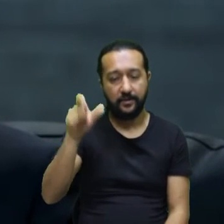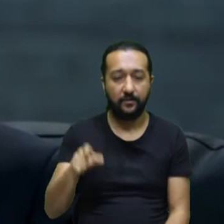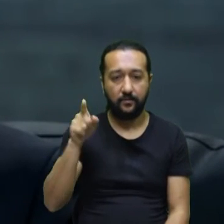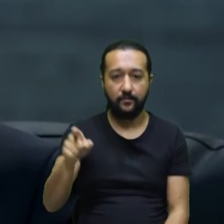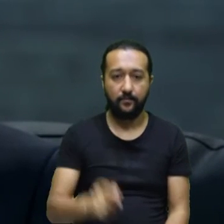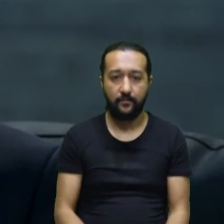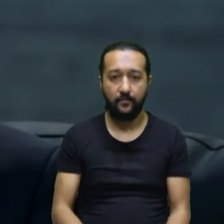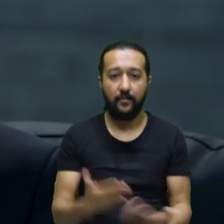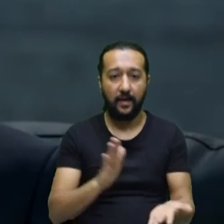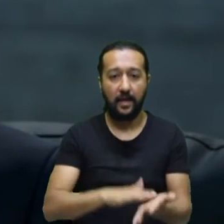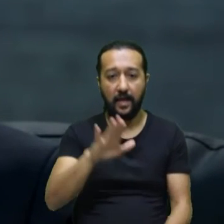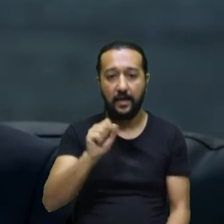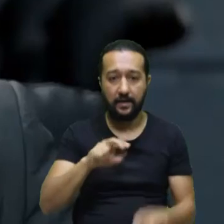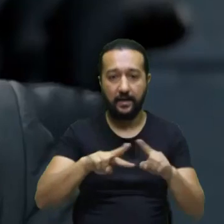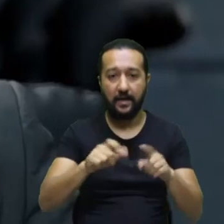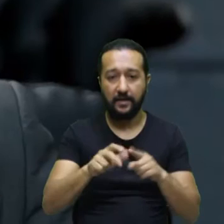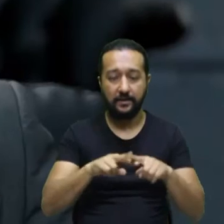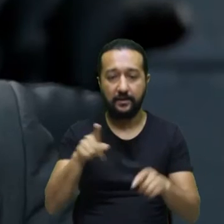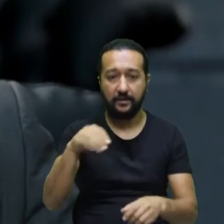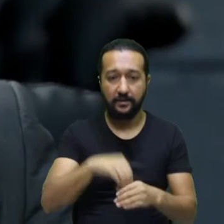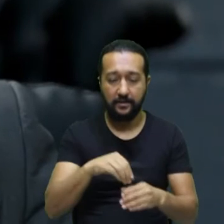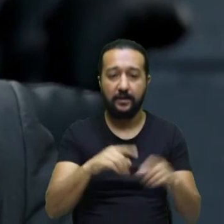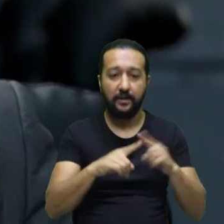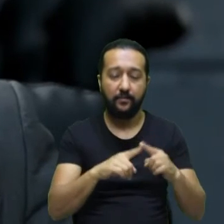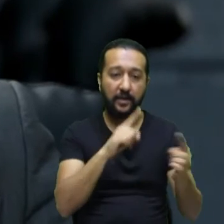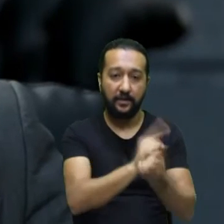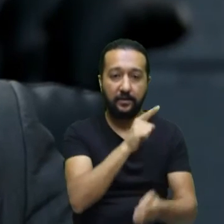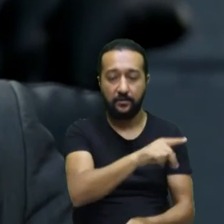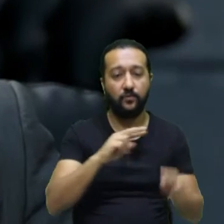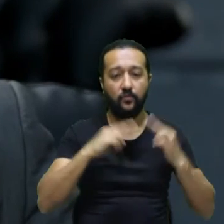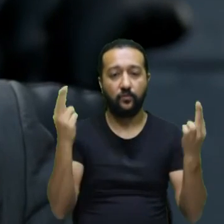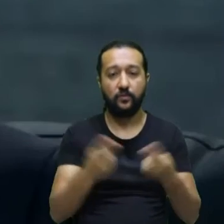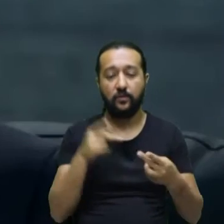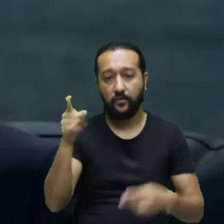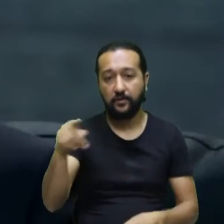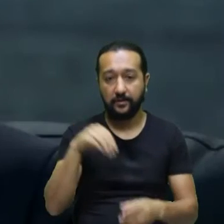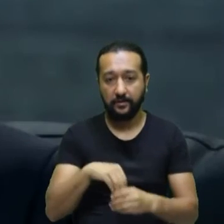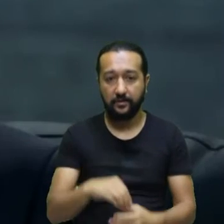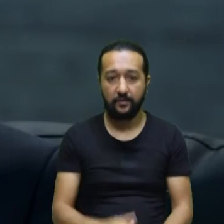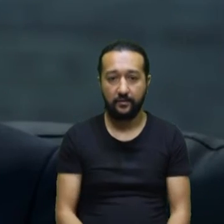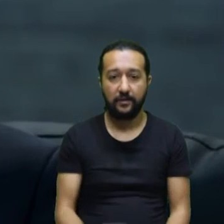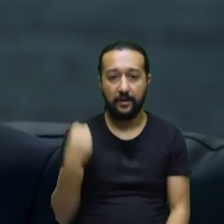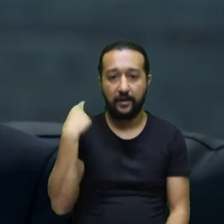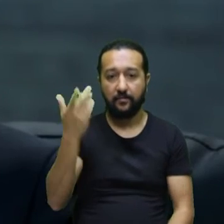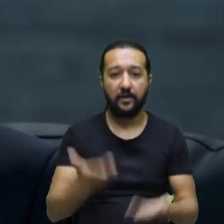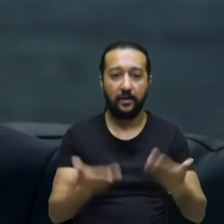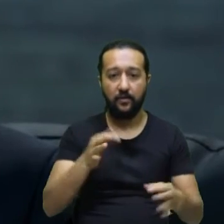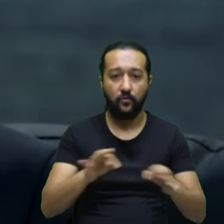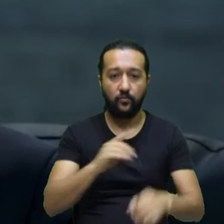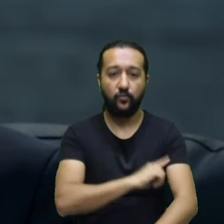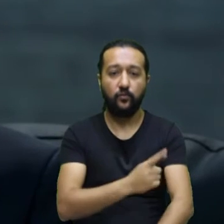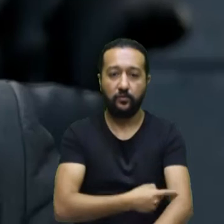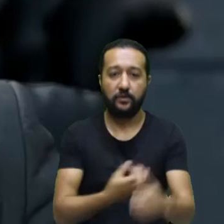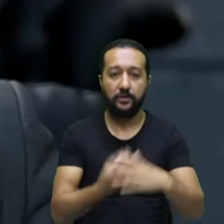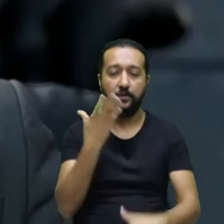biri. Ele geçirdiği asayla tapınakçılarla küresel hanedanlar arasında yeni bir denklem